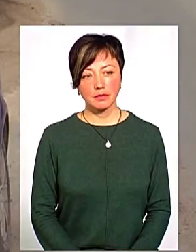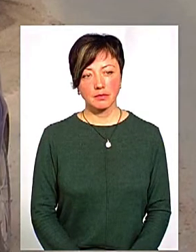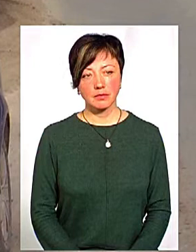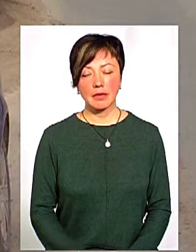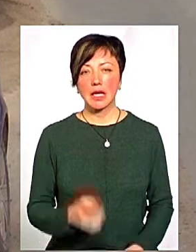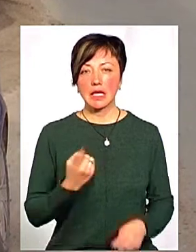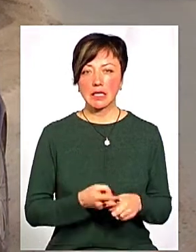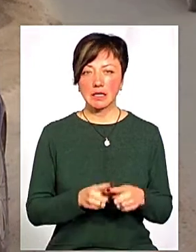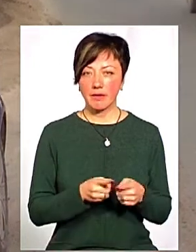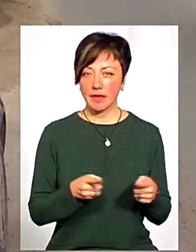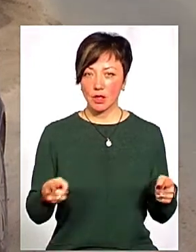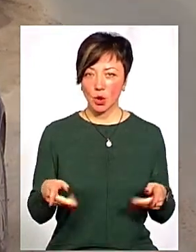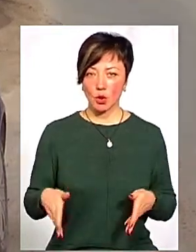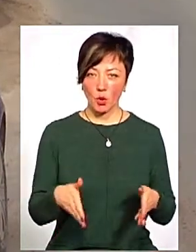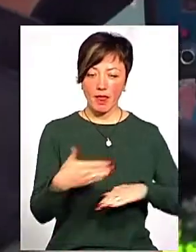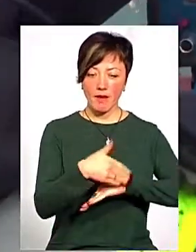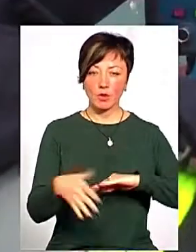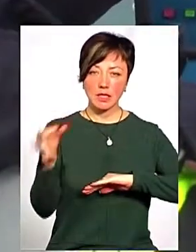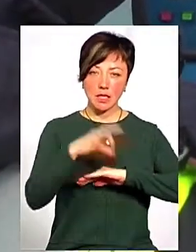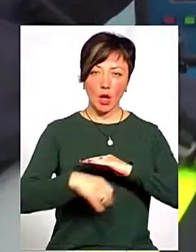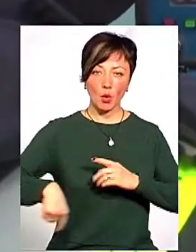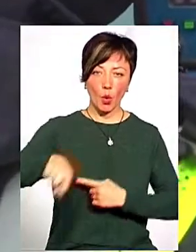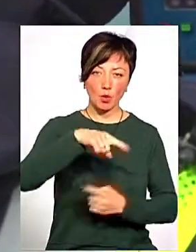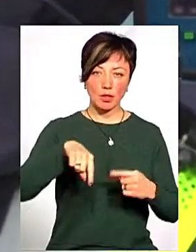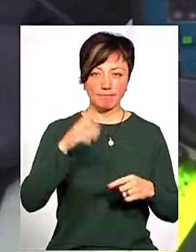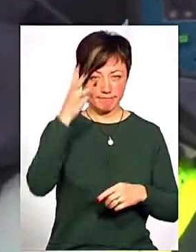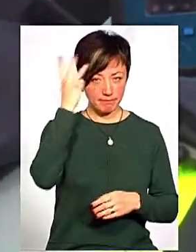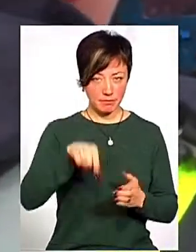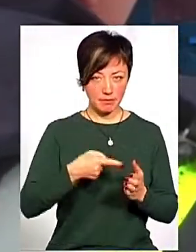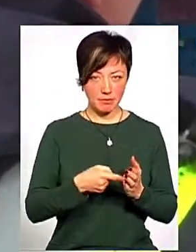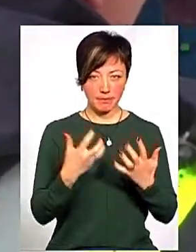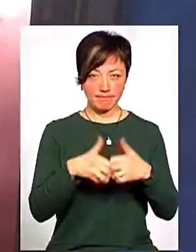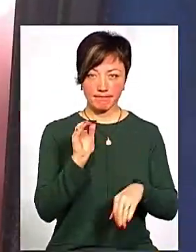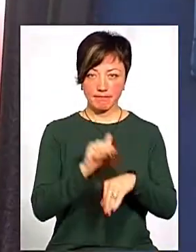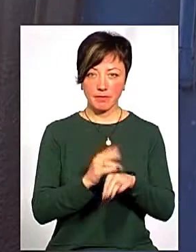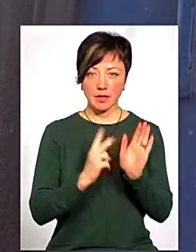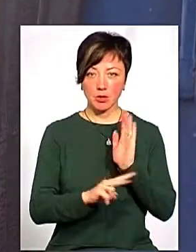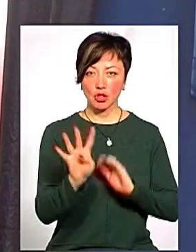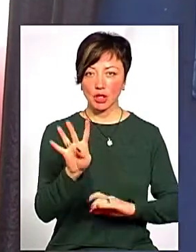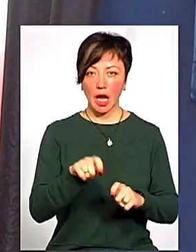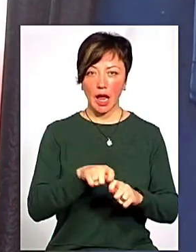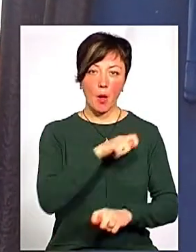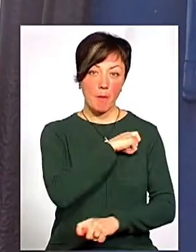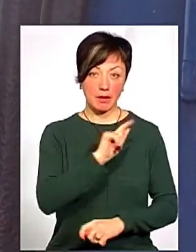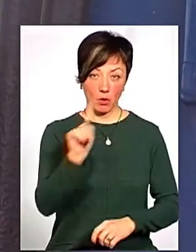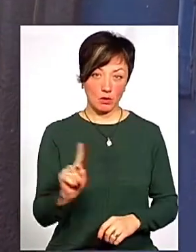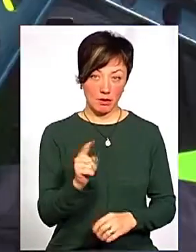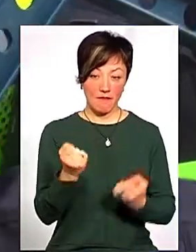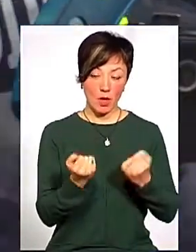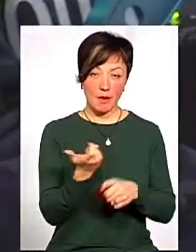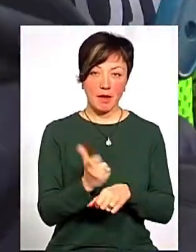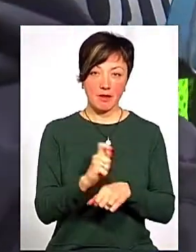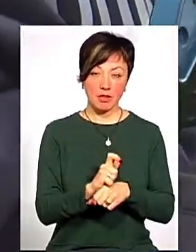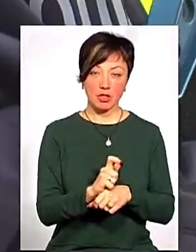Це відрізок дороги на вулиці Західноокружній, що у обласному центрі. Трукам фіксує 74 кілометри на годину. Водій перевищив